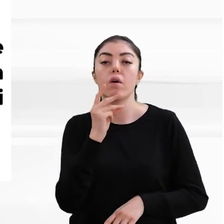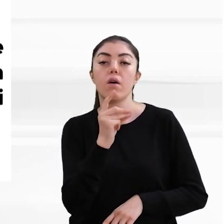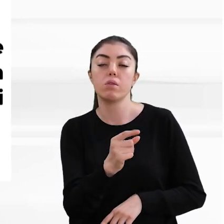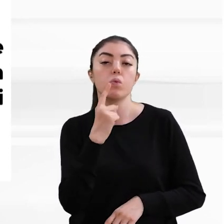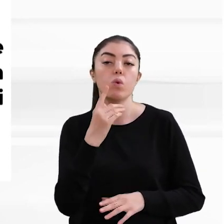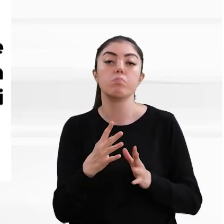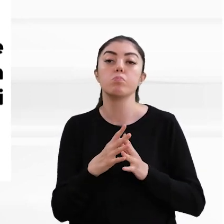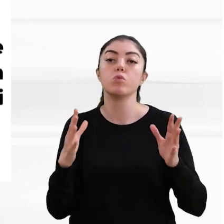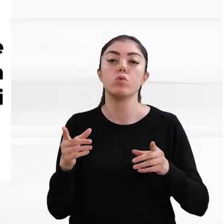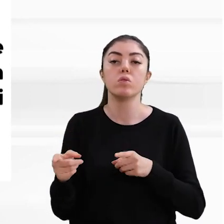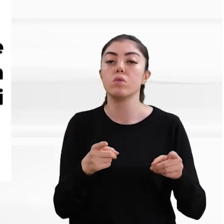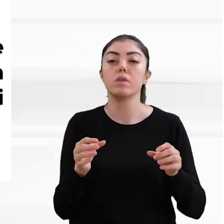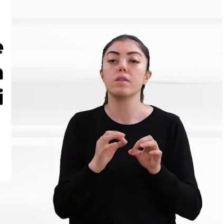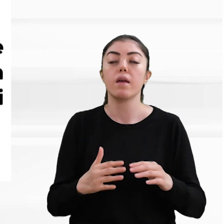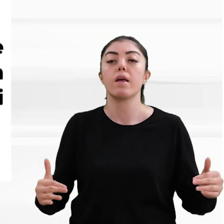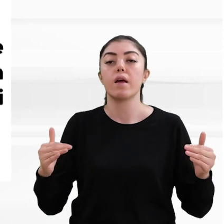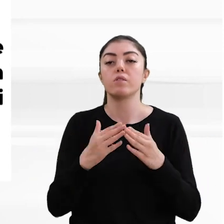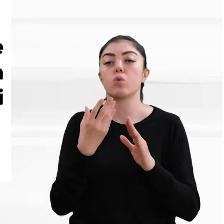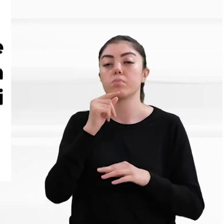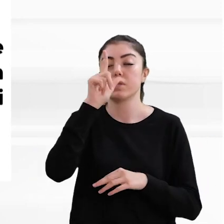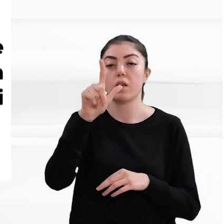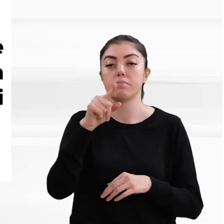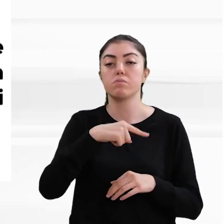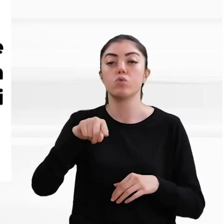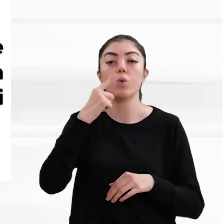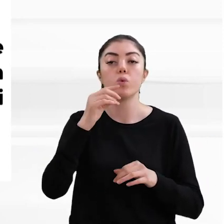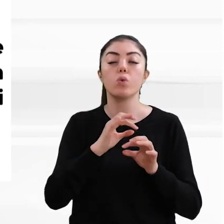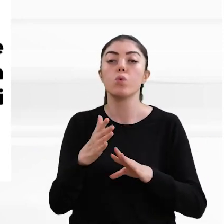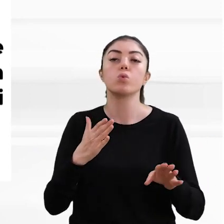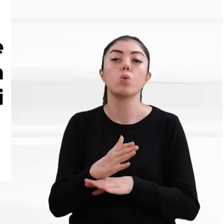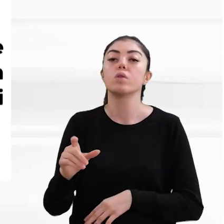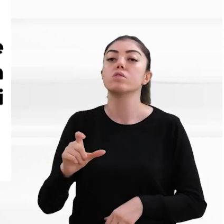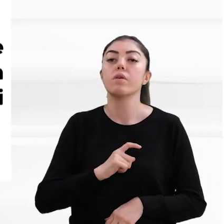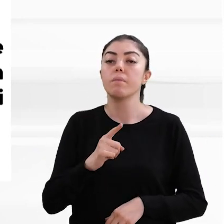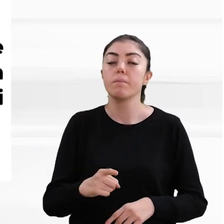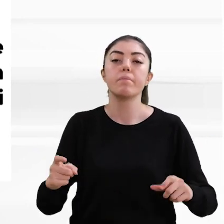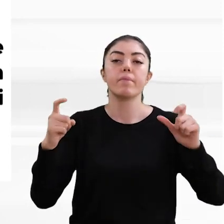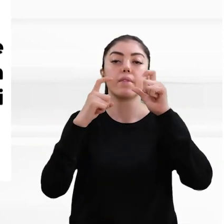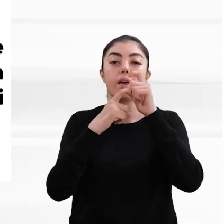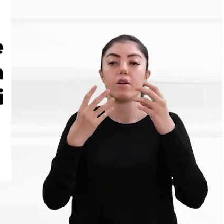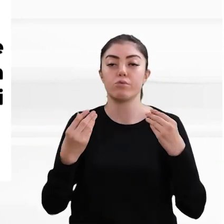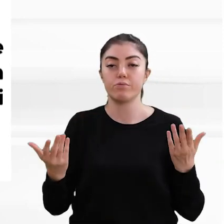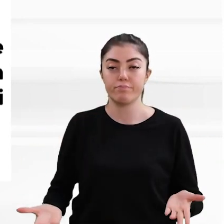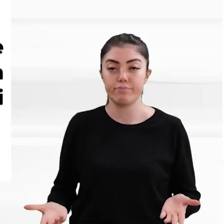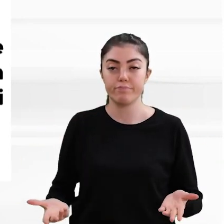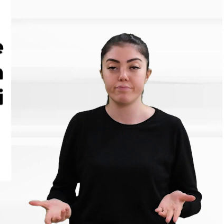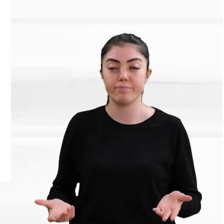süratlerimizin büyüklükleri birbirine eşit olacaktır. Bu durumda doğru cevabımız E seçeneği